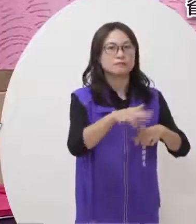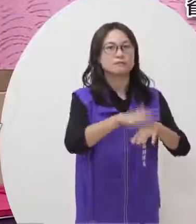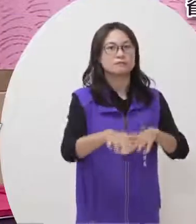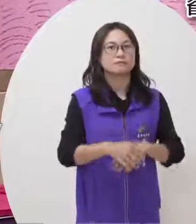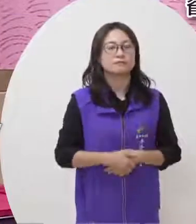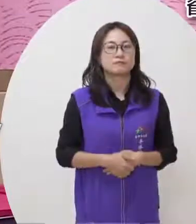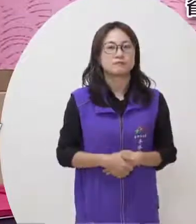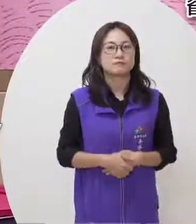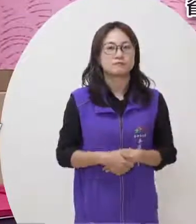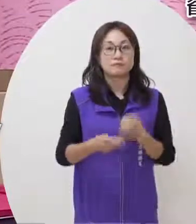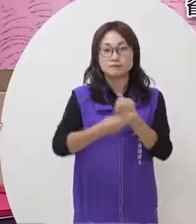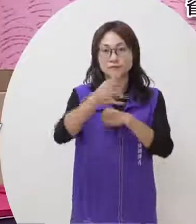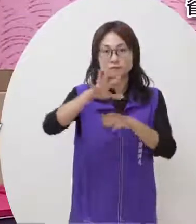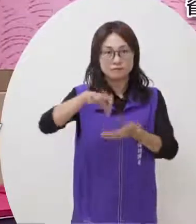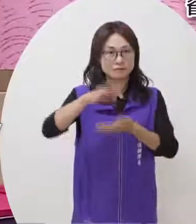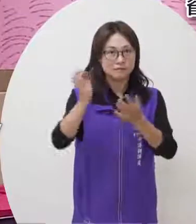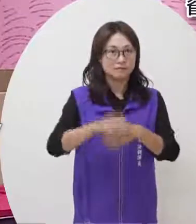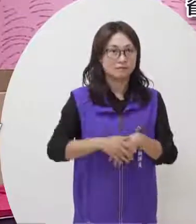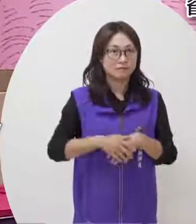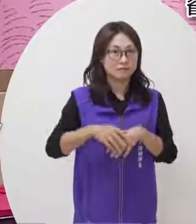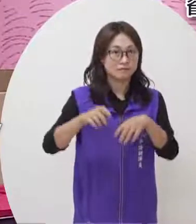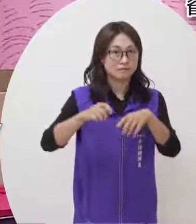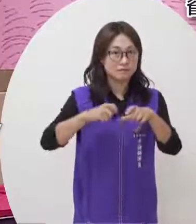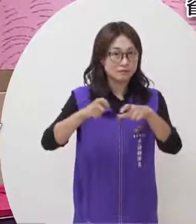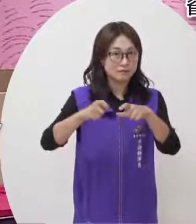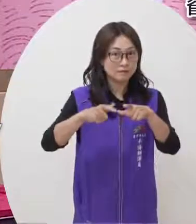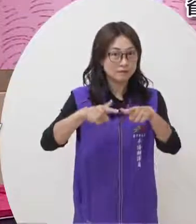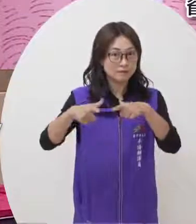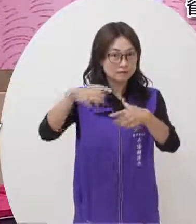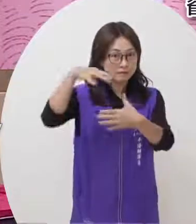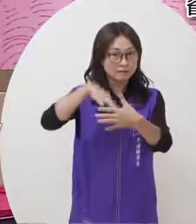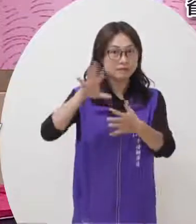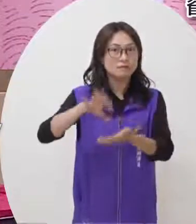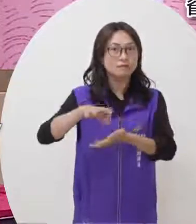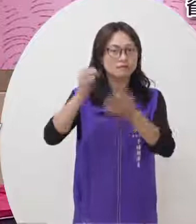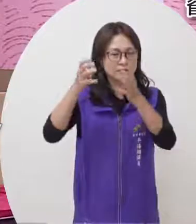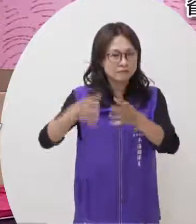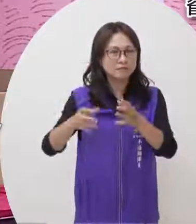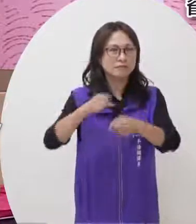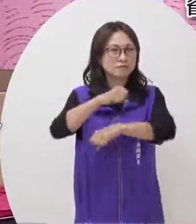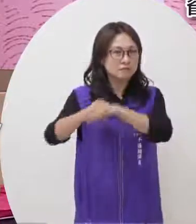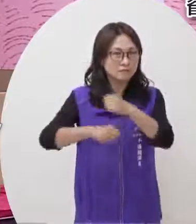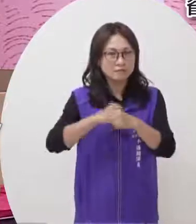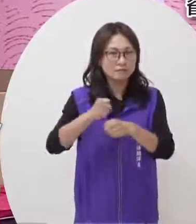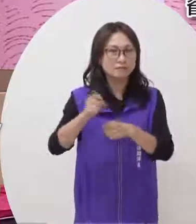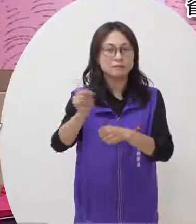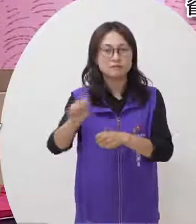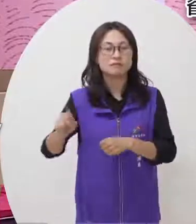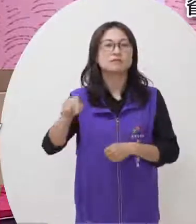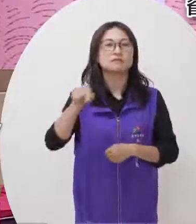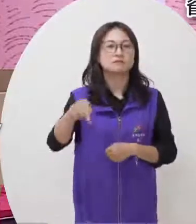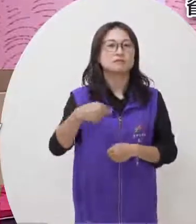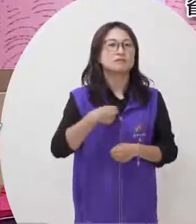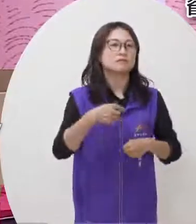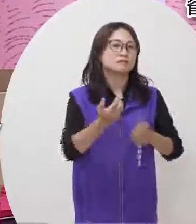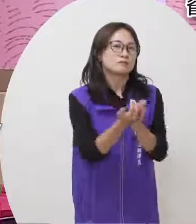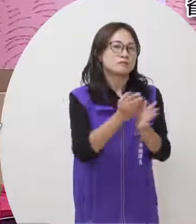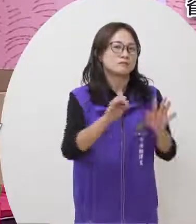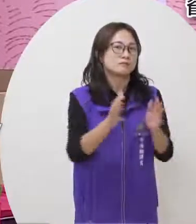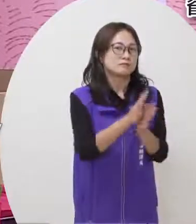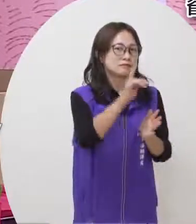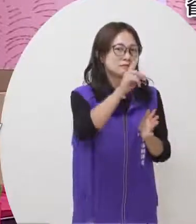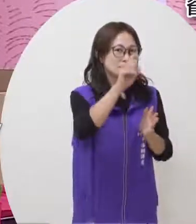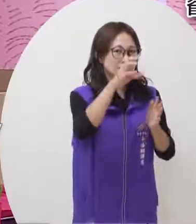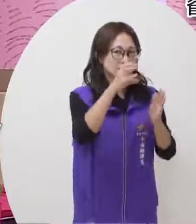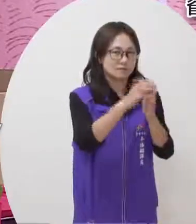到在经贸园区里面举办相关活动甚至场地的部分，刚刚有马上跟我们经发局的局长来做一个请